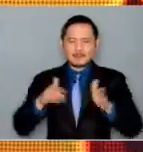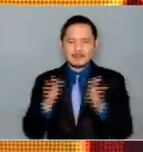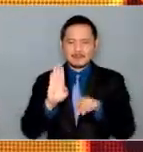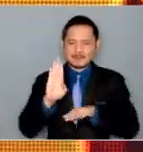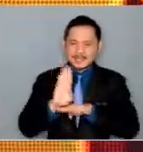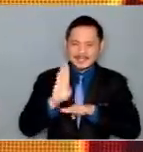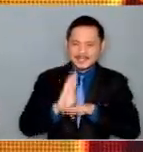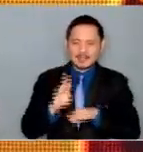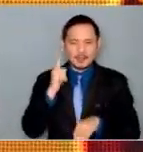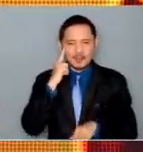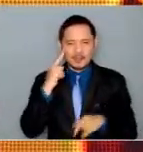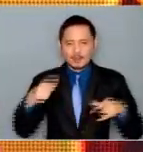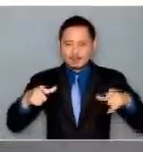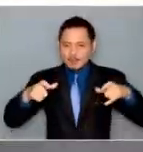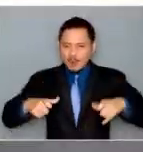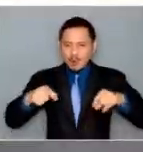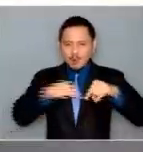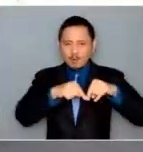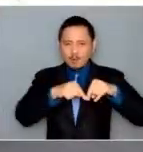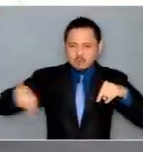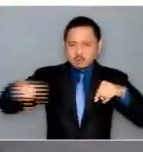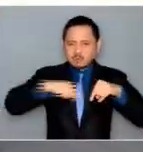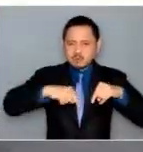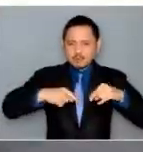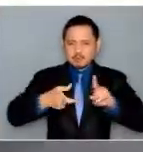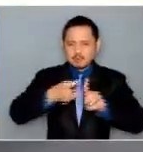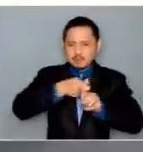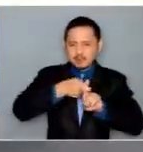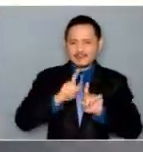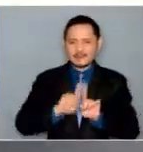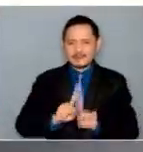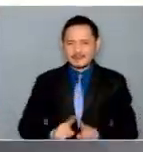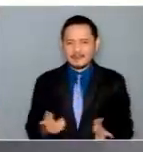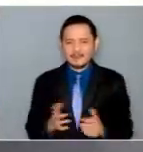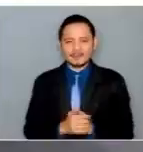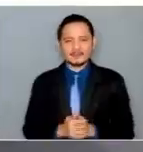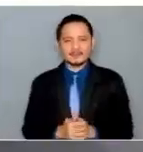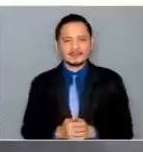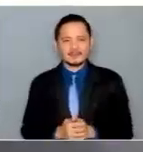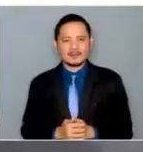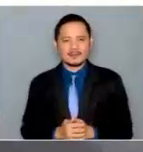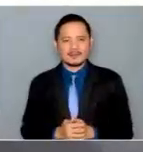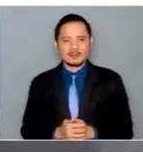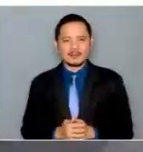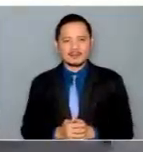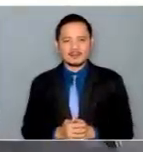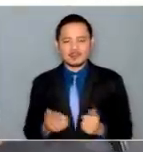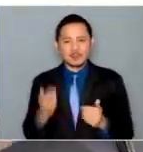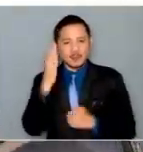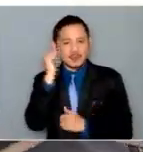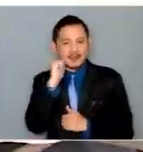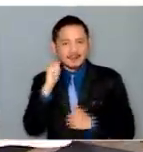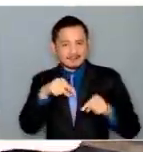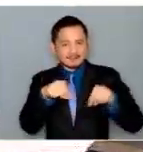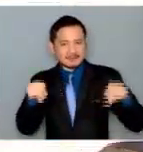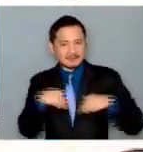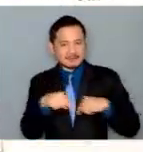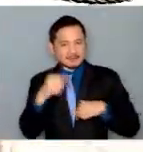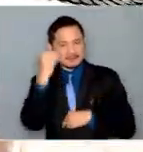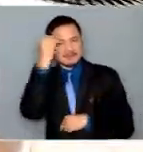since uso po yung mga platita. Mm-hmm. But then, ang hirap kasi niya i-transport, baka mabasag. So, sabi ko, lalagyan ng plato.